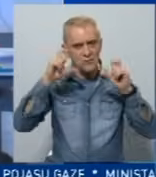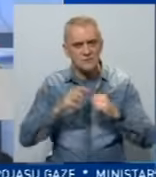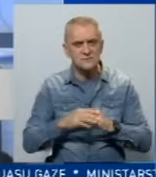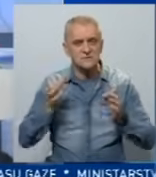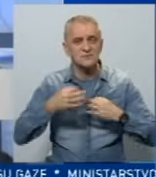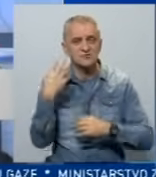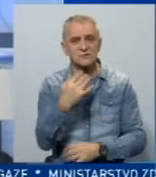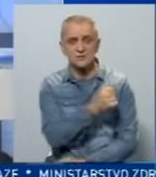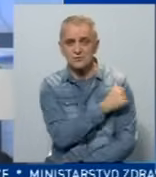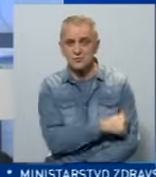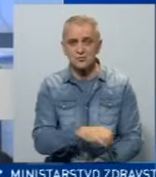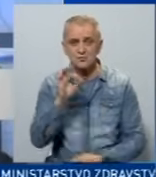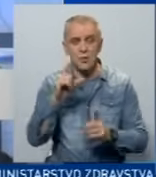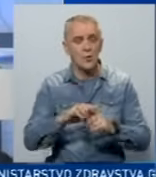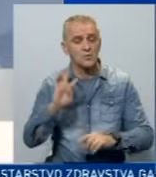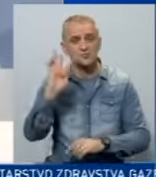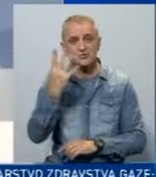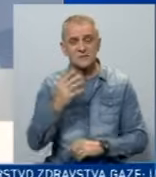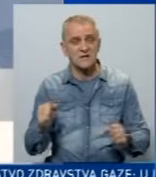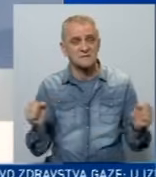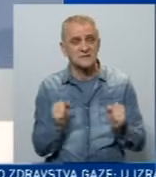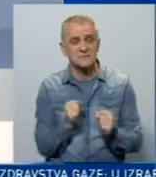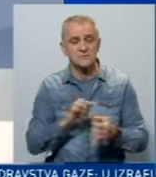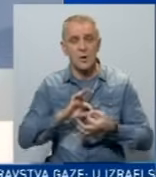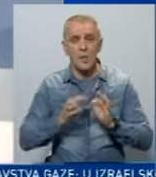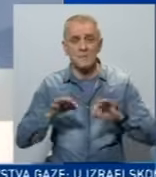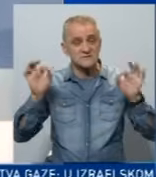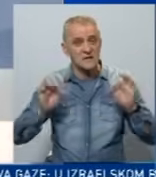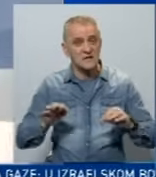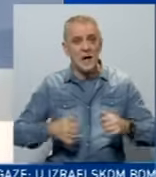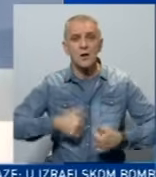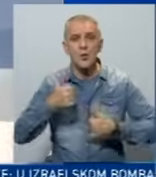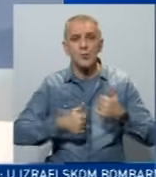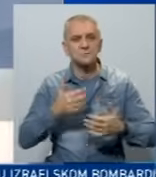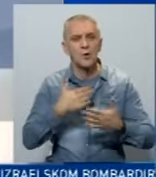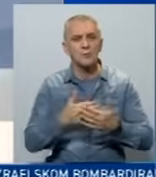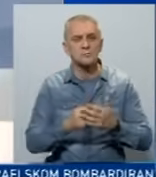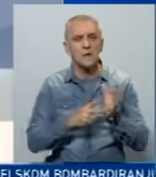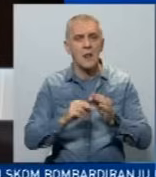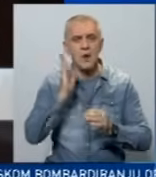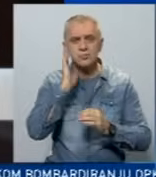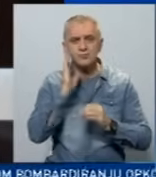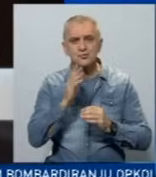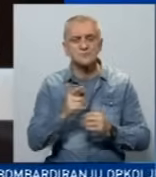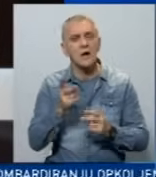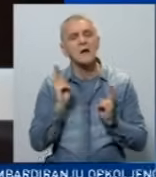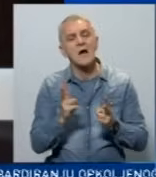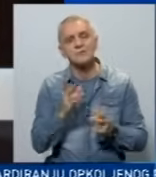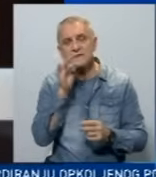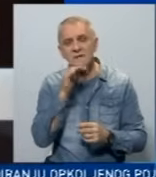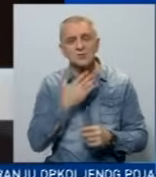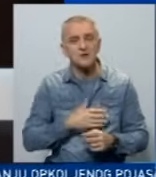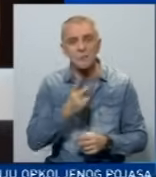fotografije. Slaveći 40. godišnjicu od 14. zimskih olimpijskih igara, konkurs se odnosi na budućnost i